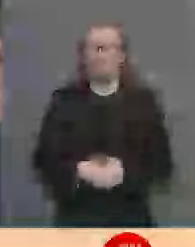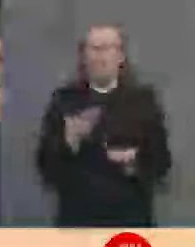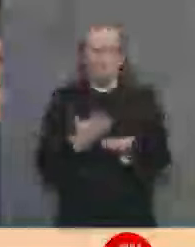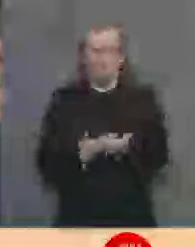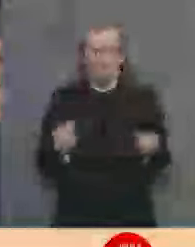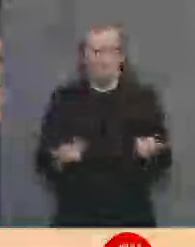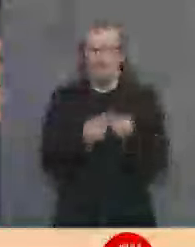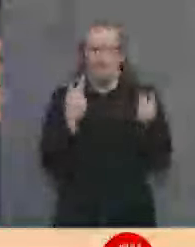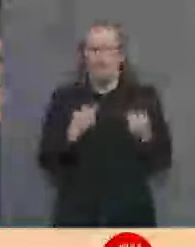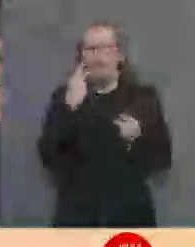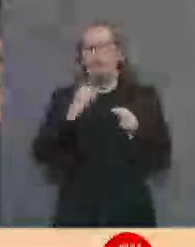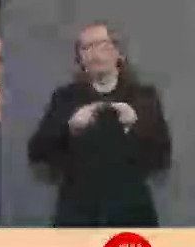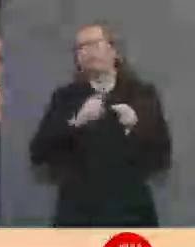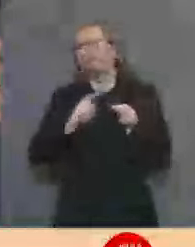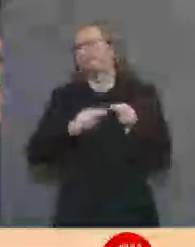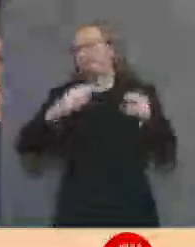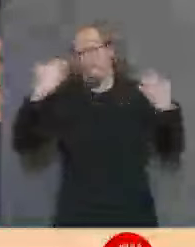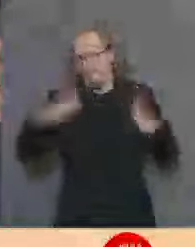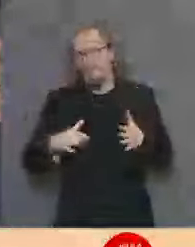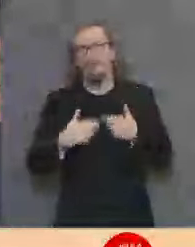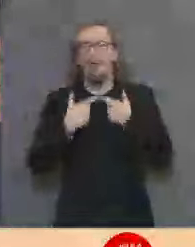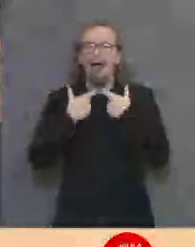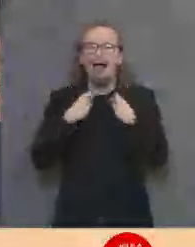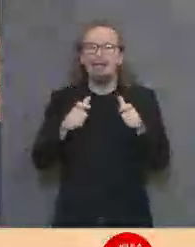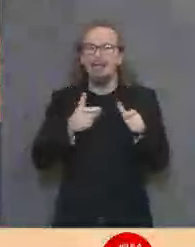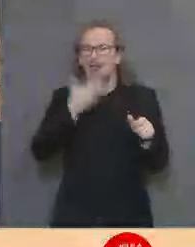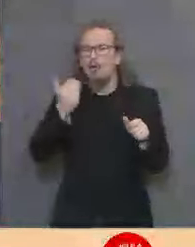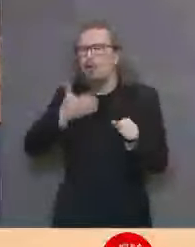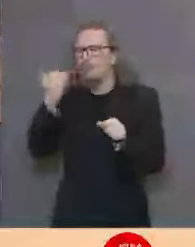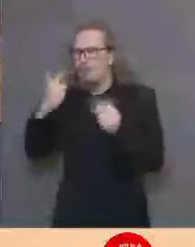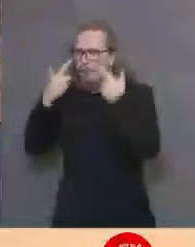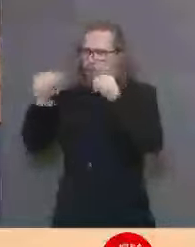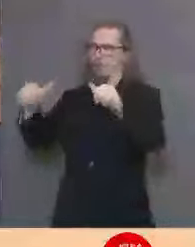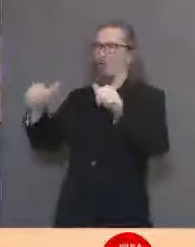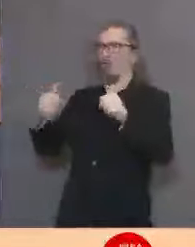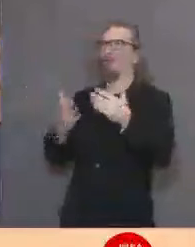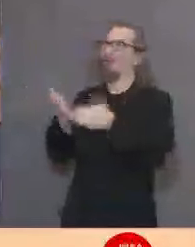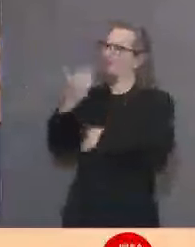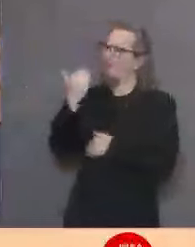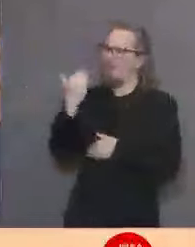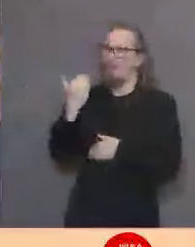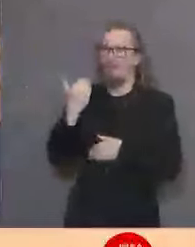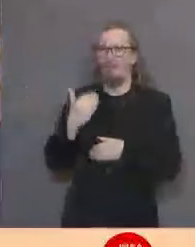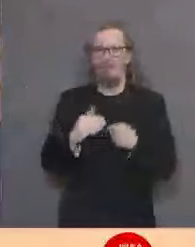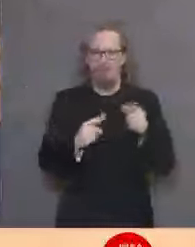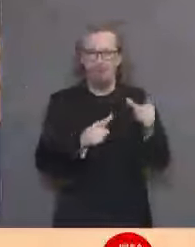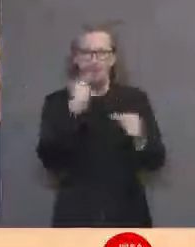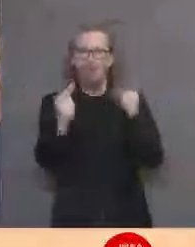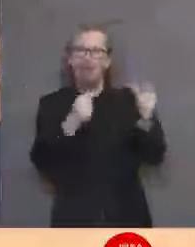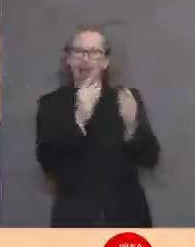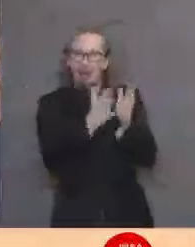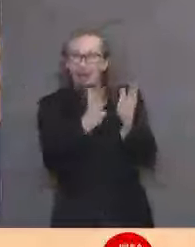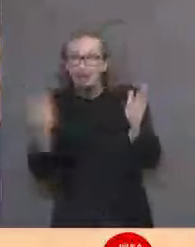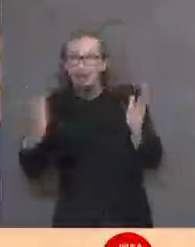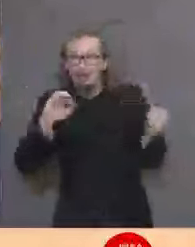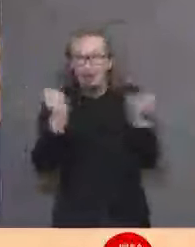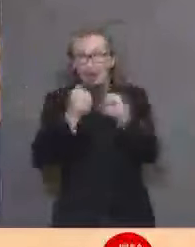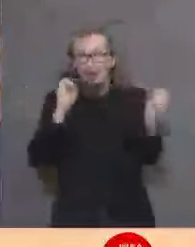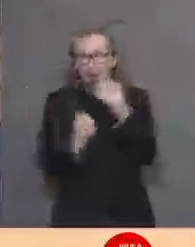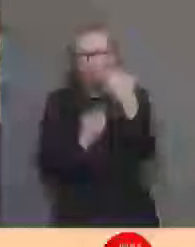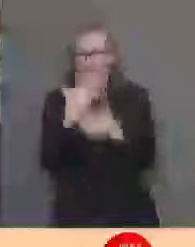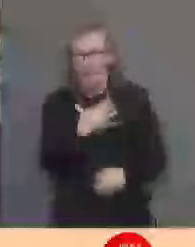jardin rénové, avec des accès réaménagés et lisibles, des collections botaniques renouvelées et